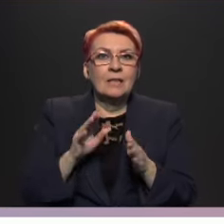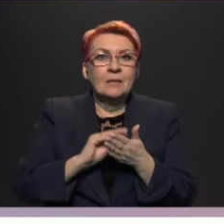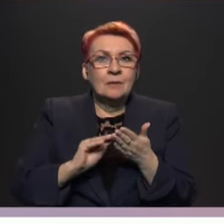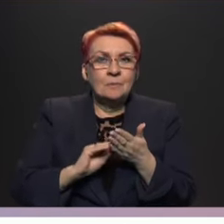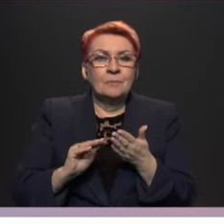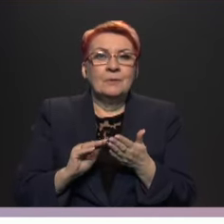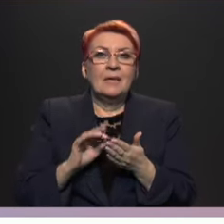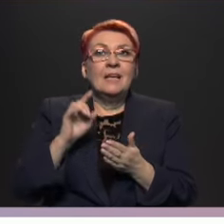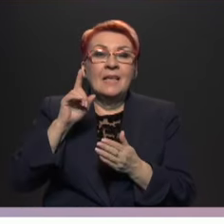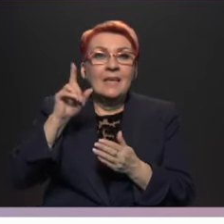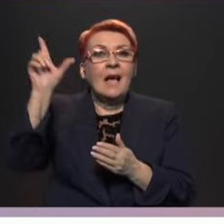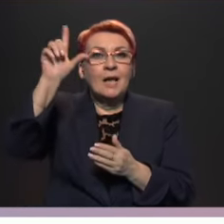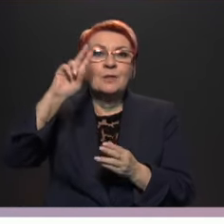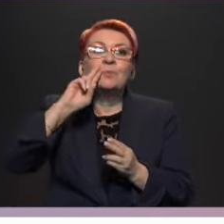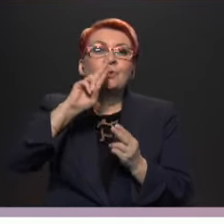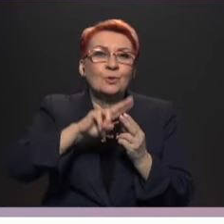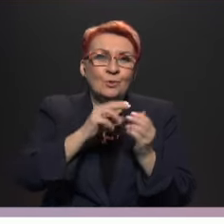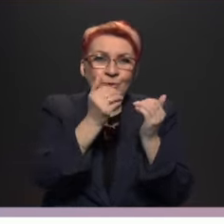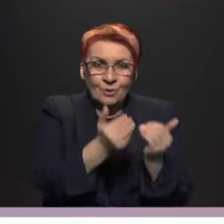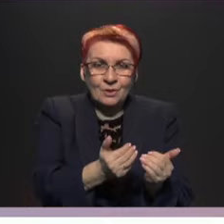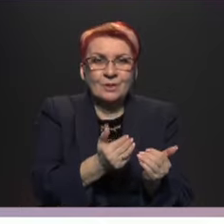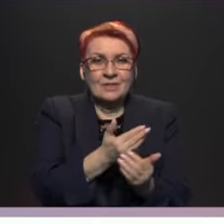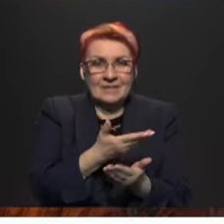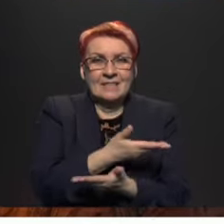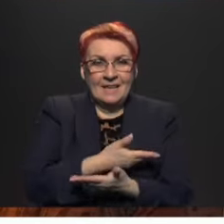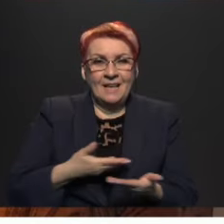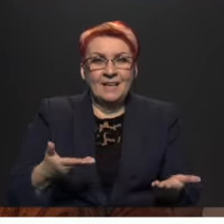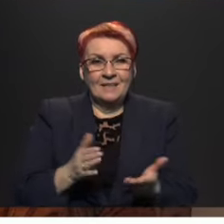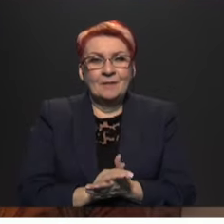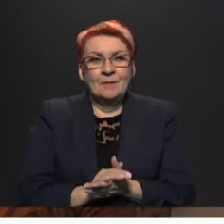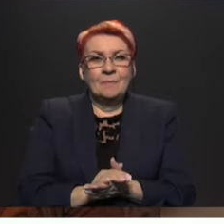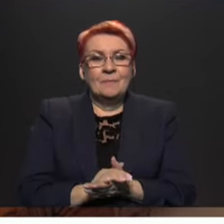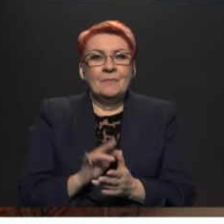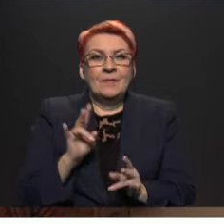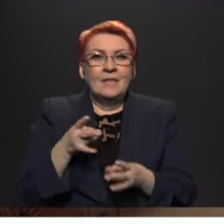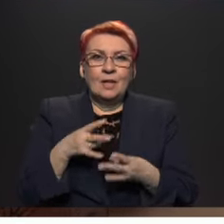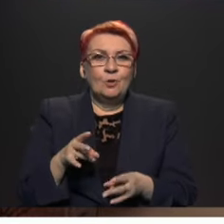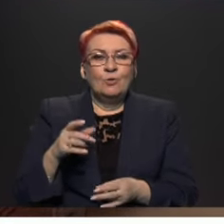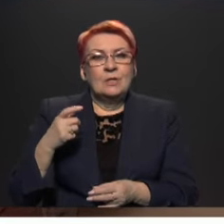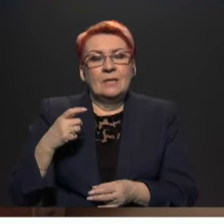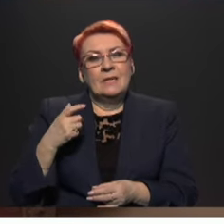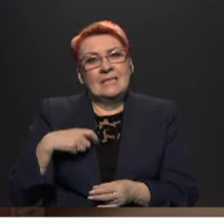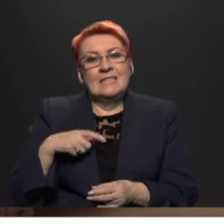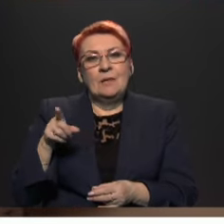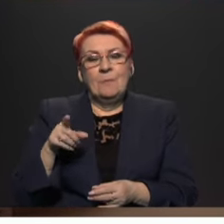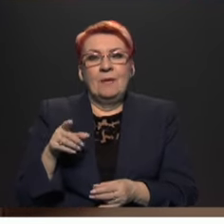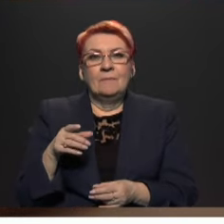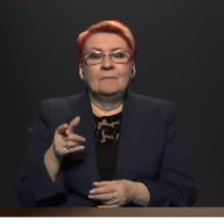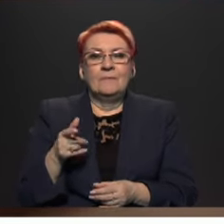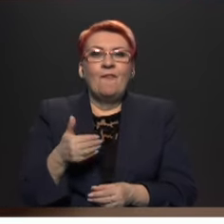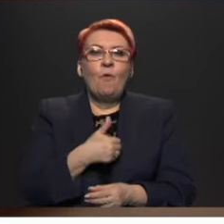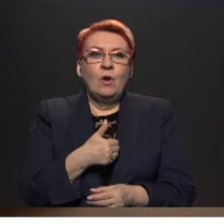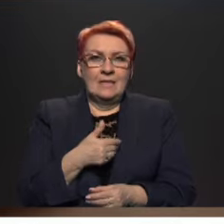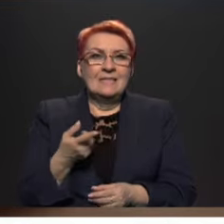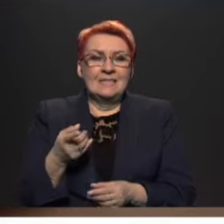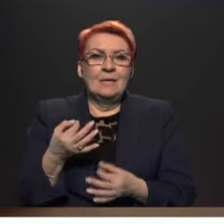целуется Господом. А, конечно, не стоит себе позволять разных вольностей. Спасибо большое. Следующий